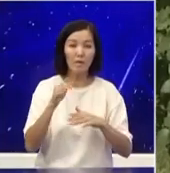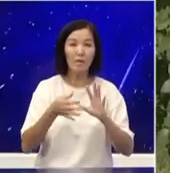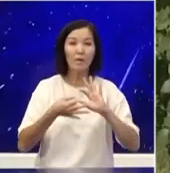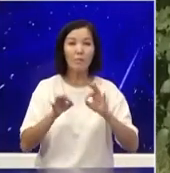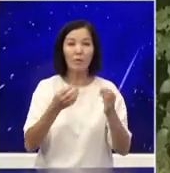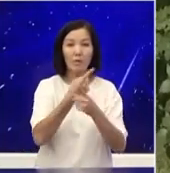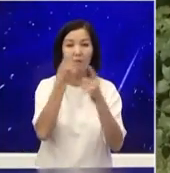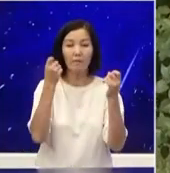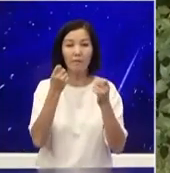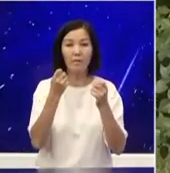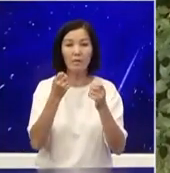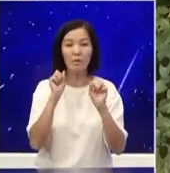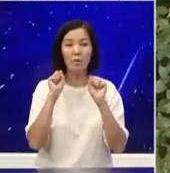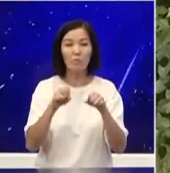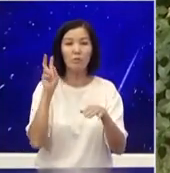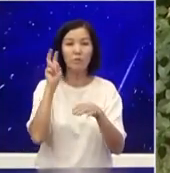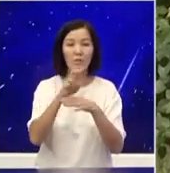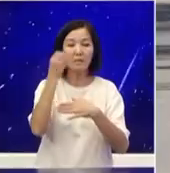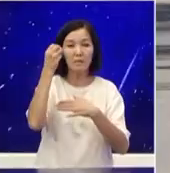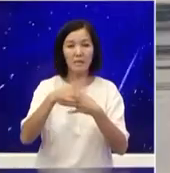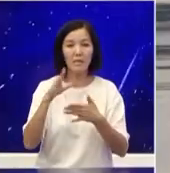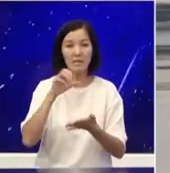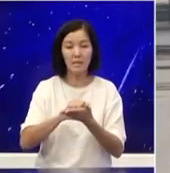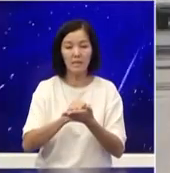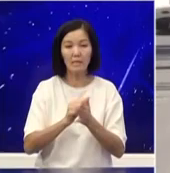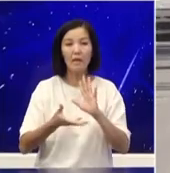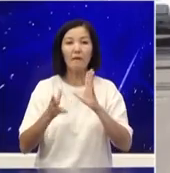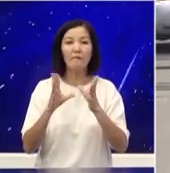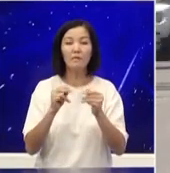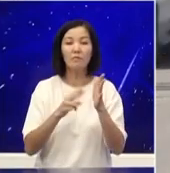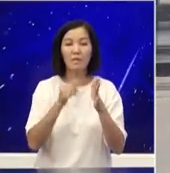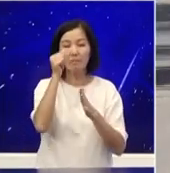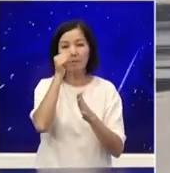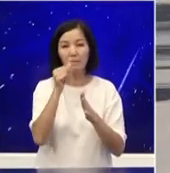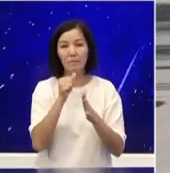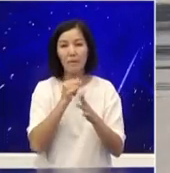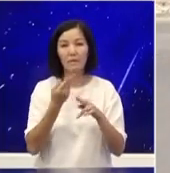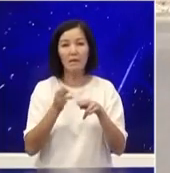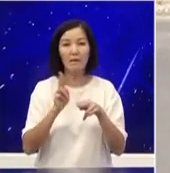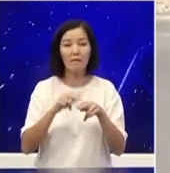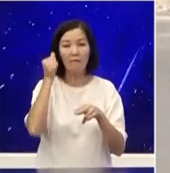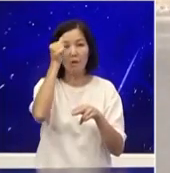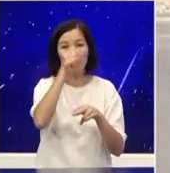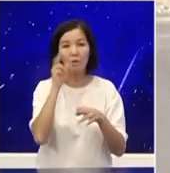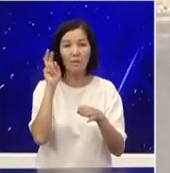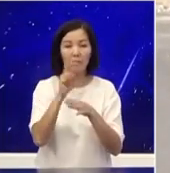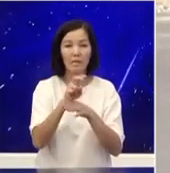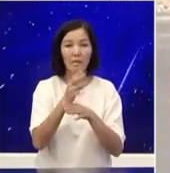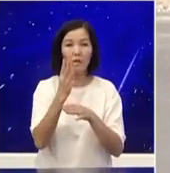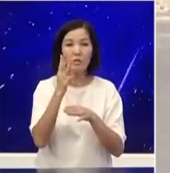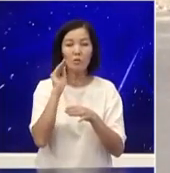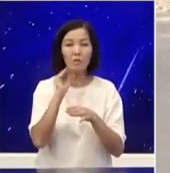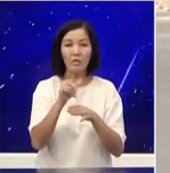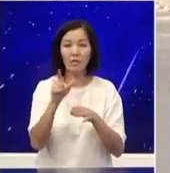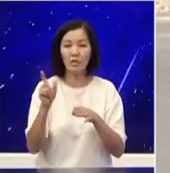информацией просим граждан приходить в центр занятости. Всего за 7 месяцев текущего года в районный центр занятости обратились порядка 3000